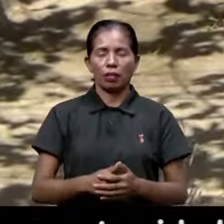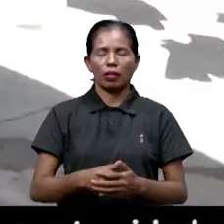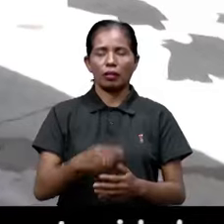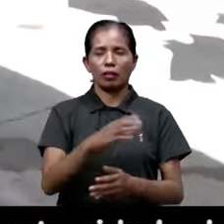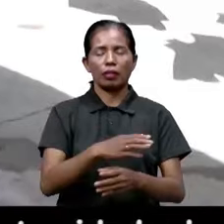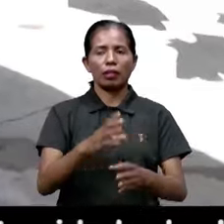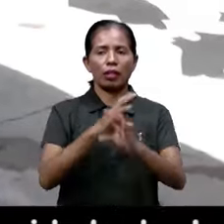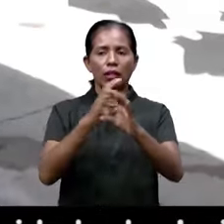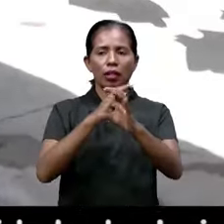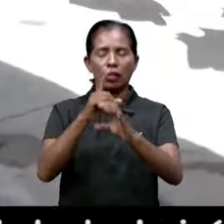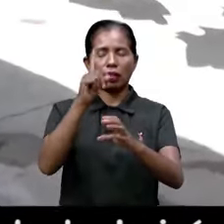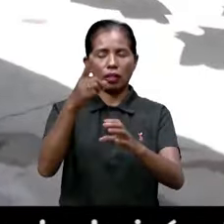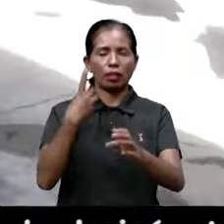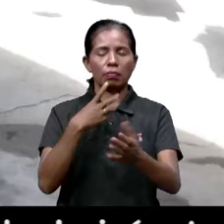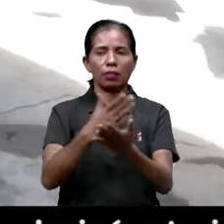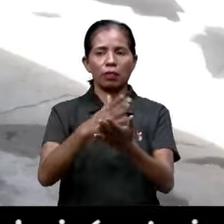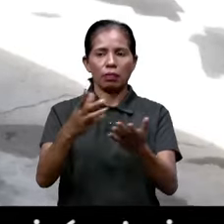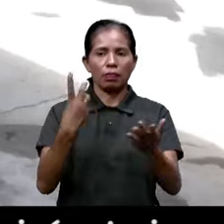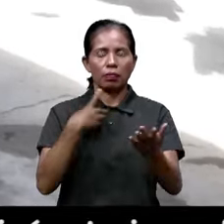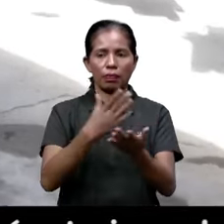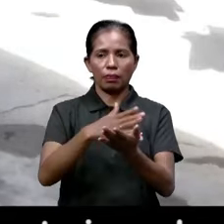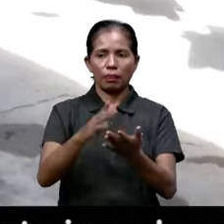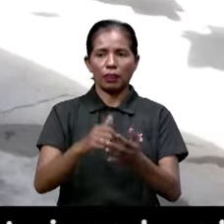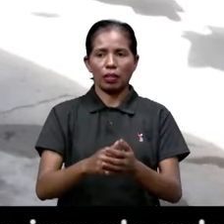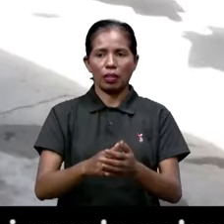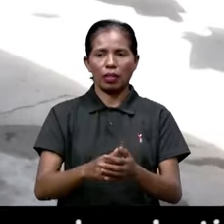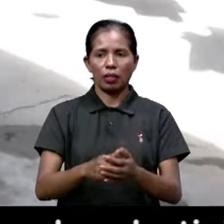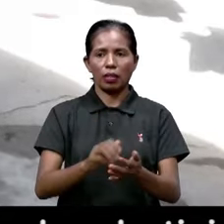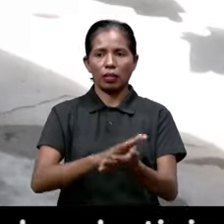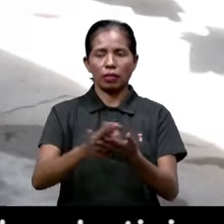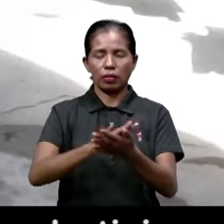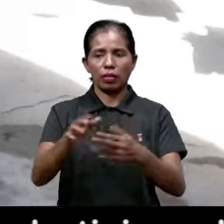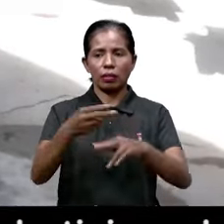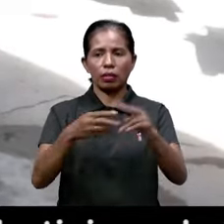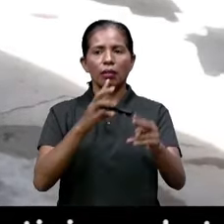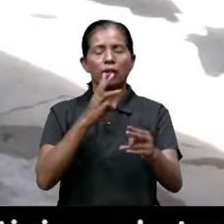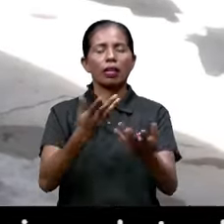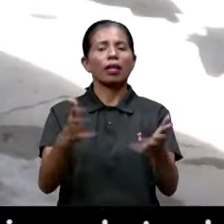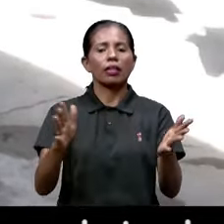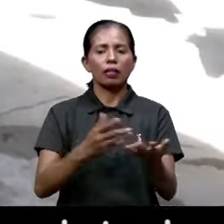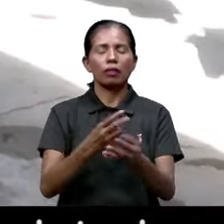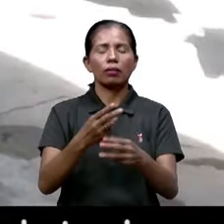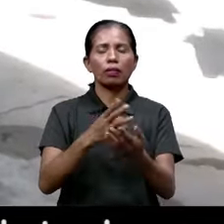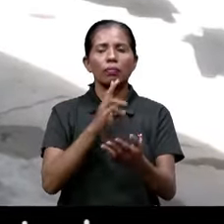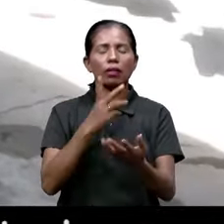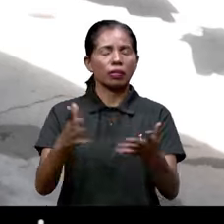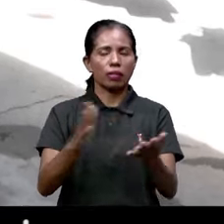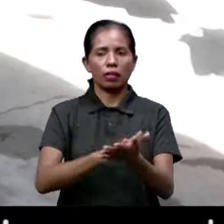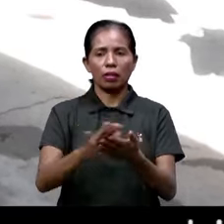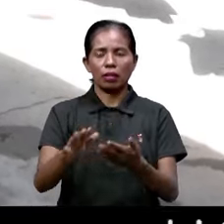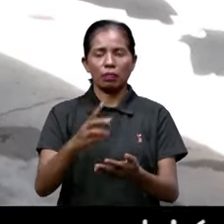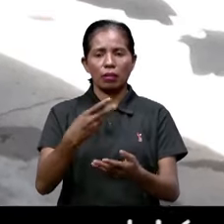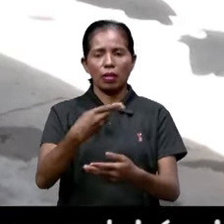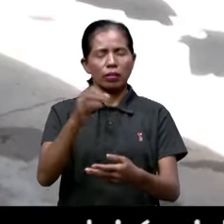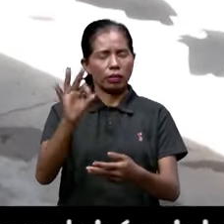$20, meluri mai makan sosa. Labari kisere de sauri ni de fase 5, me bea lain lor cene fase 5. Basin tina mos bela